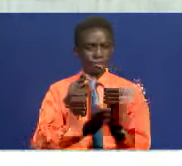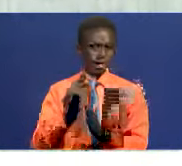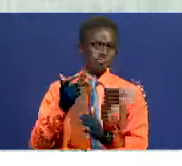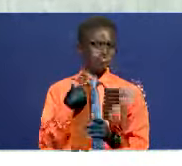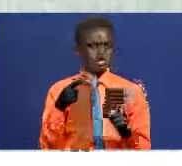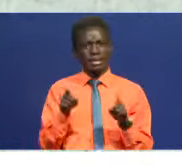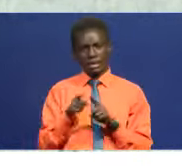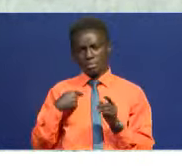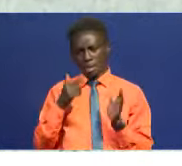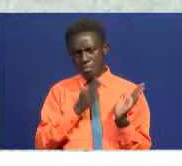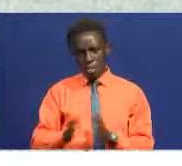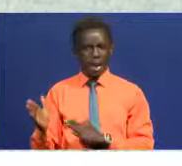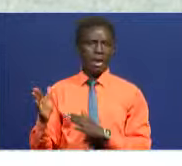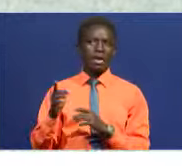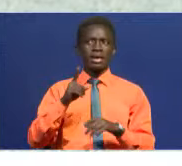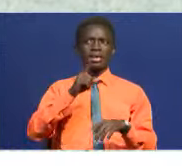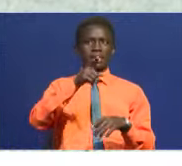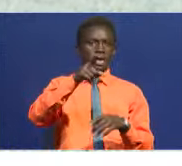hakuna problem,